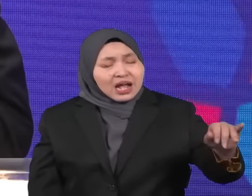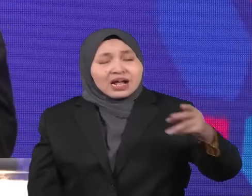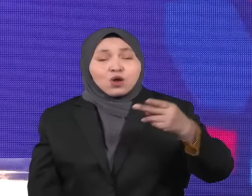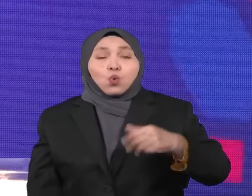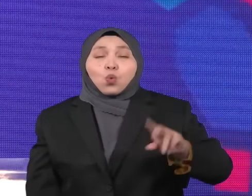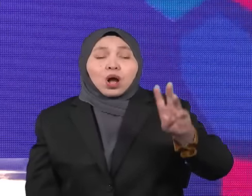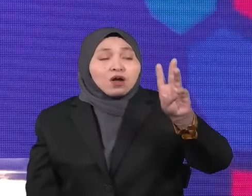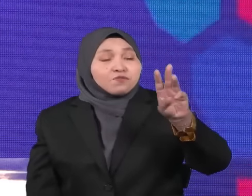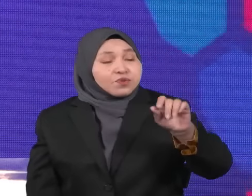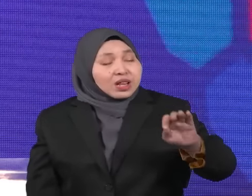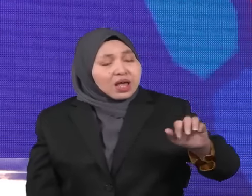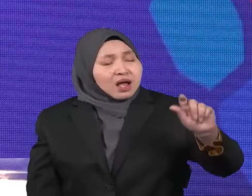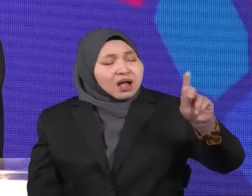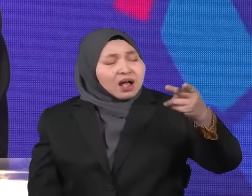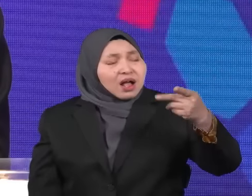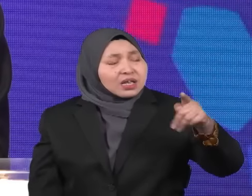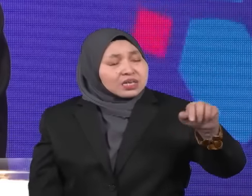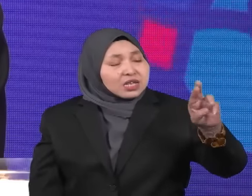hasanah. Wa fil